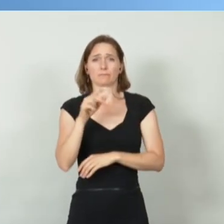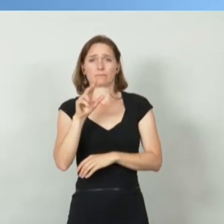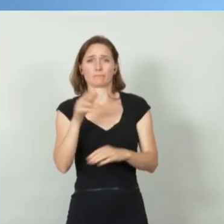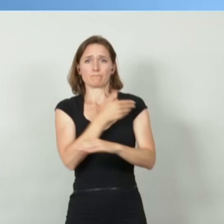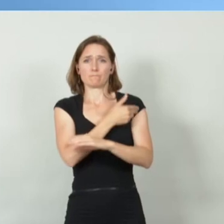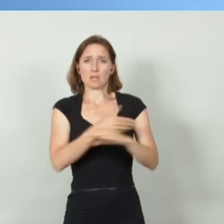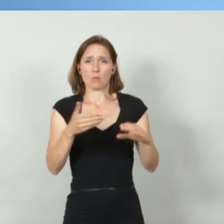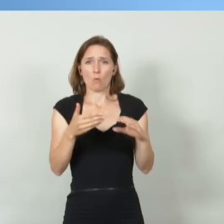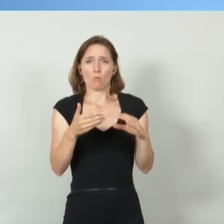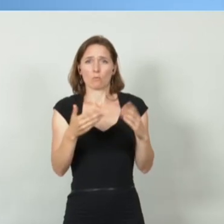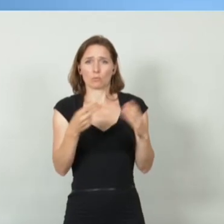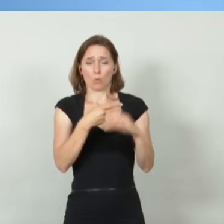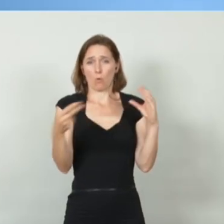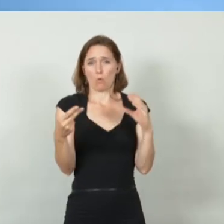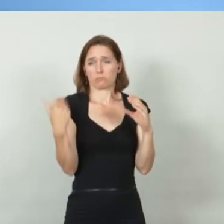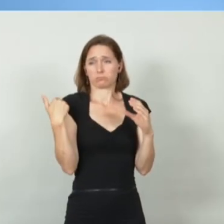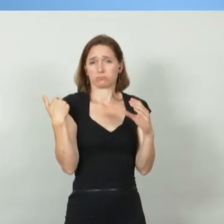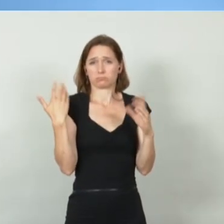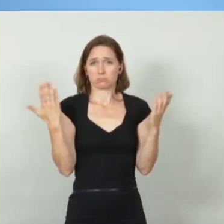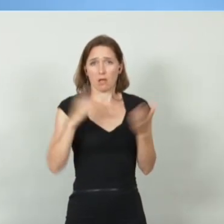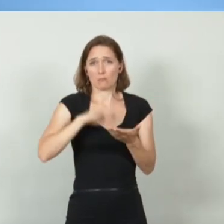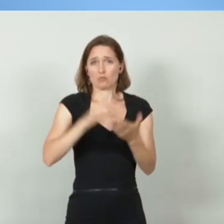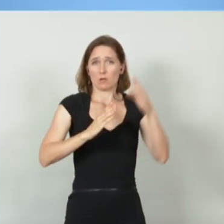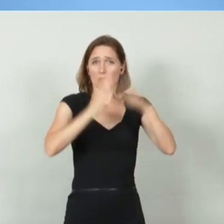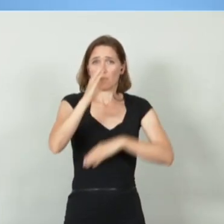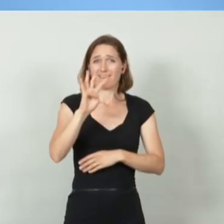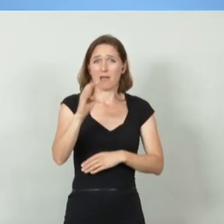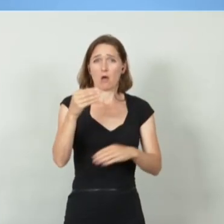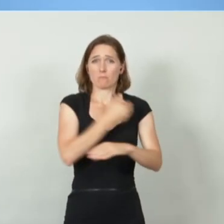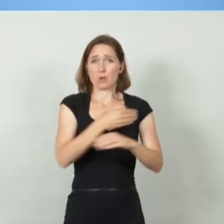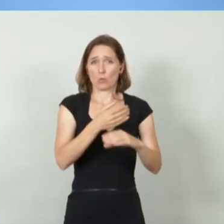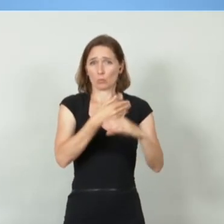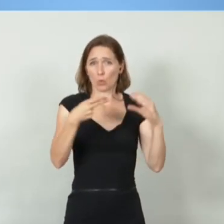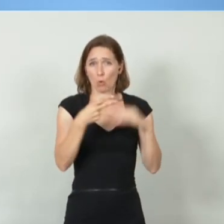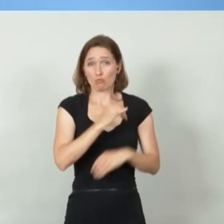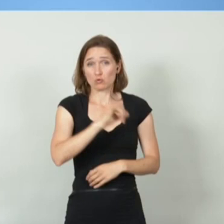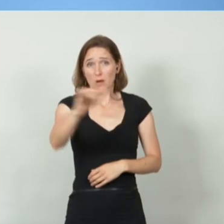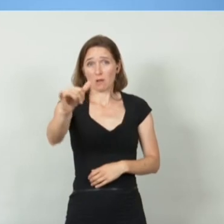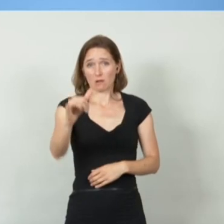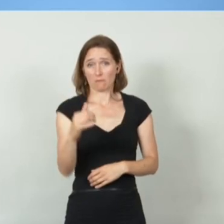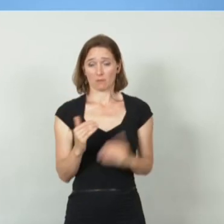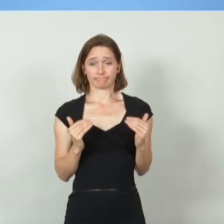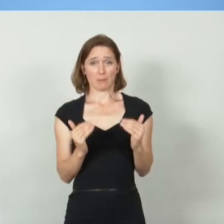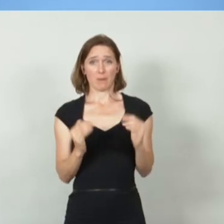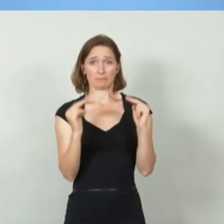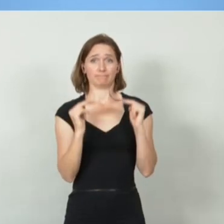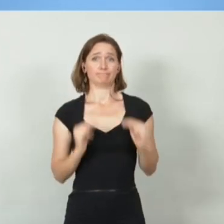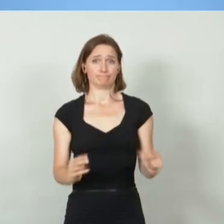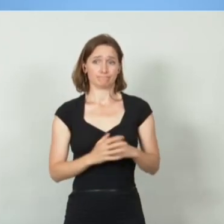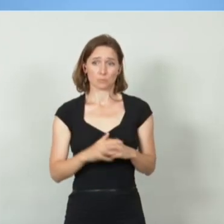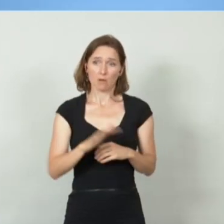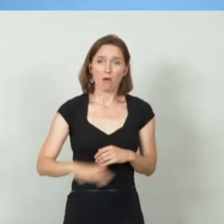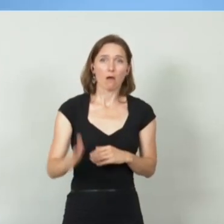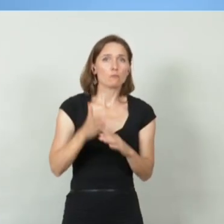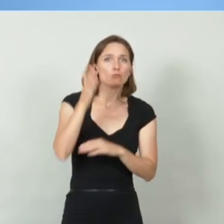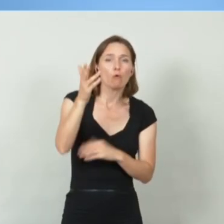dépassé les 45 millions d'euros enfin elles et ils vont désormais pouvoir constater avec plaisir l'explosion des recettes fiscales pour redresser la situation